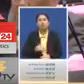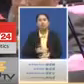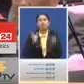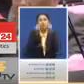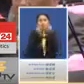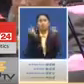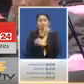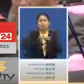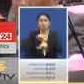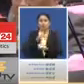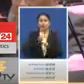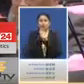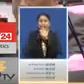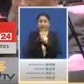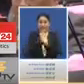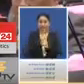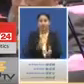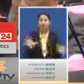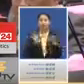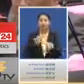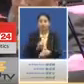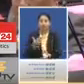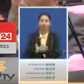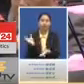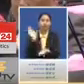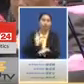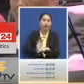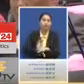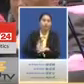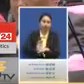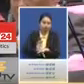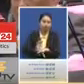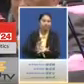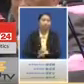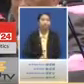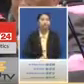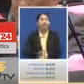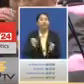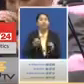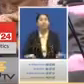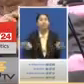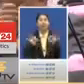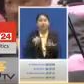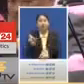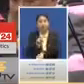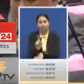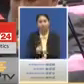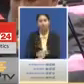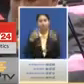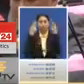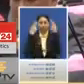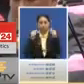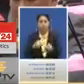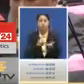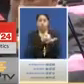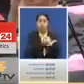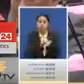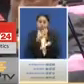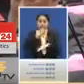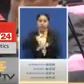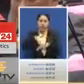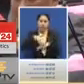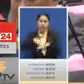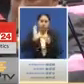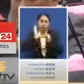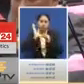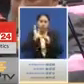นะครับก็ไปยื่นซะเรื่องของค่าใช้จ่ายแล้วสิ่งสำคัญประการสำคัญก็คือท่านนายกถ้าจะกรุณาชี้แจงว่า